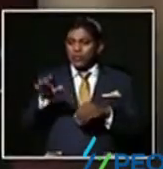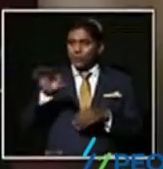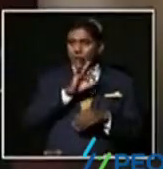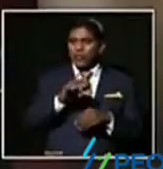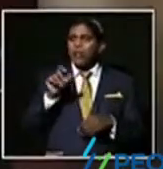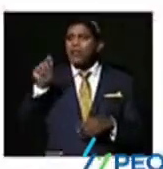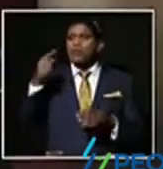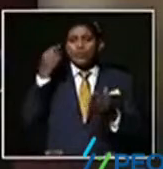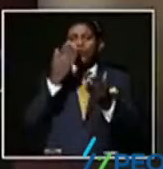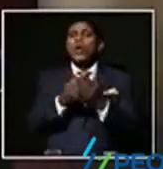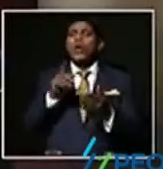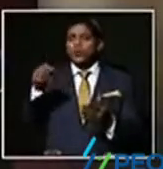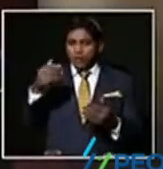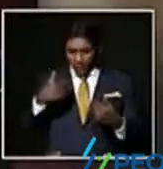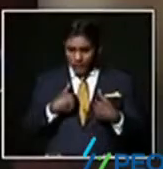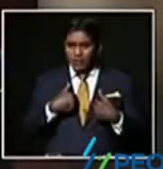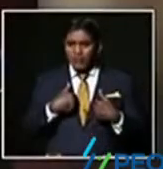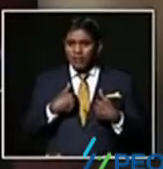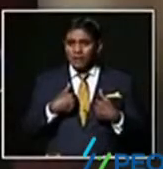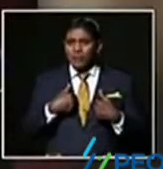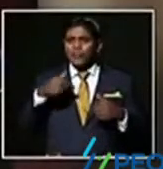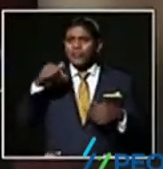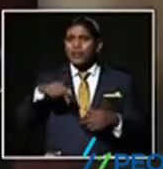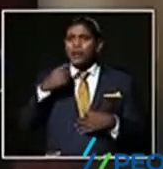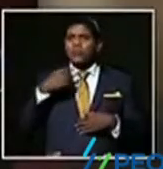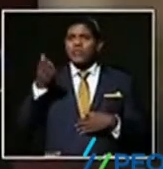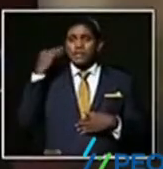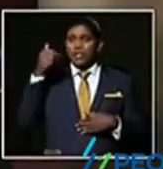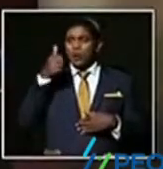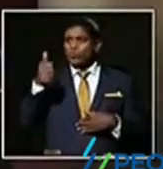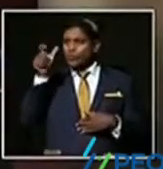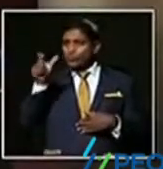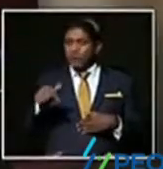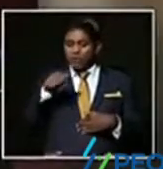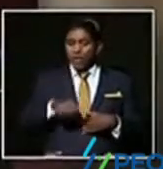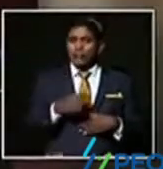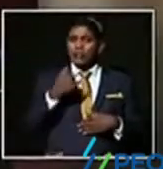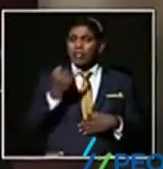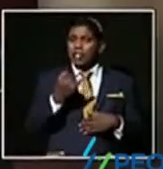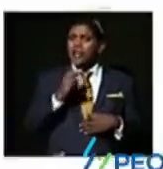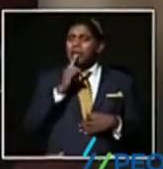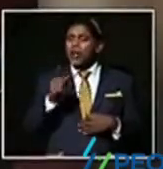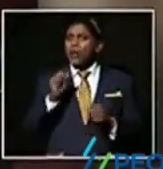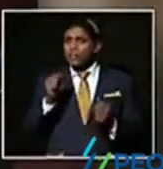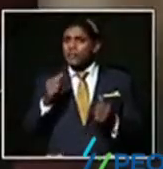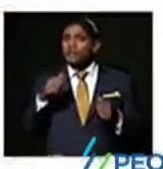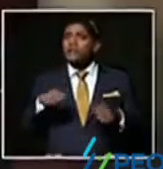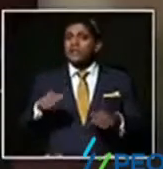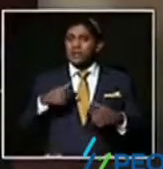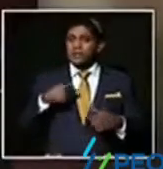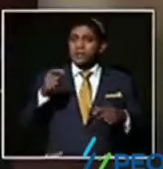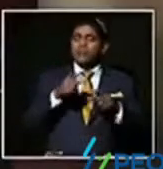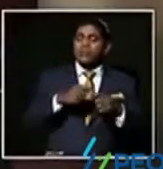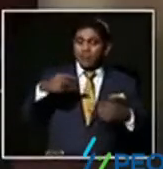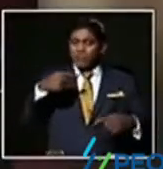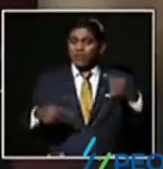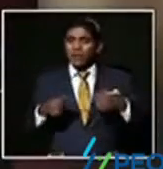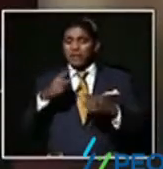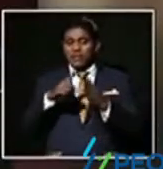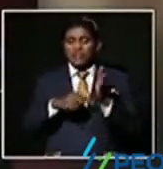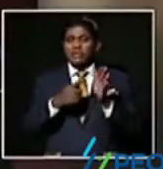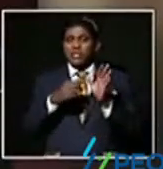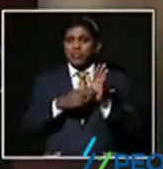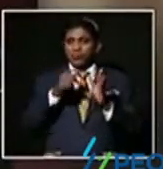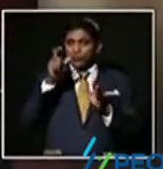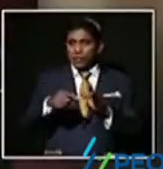යෝජනා කරේ? අපිද? දැන් කොහොමද එදා හොඳ වුණු පුද්ගලයා අද නරක වෙන්නේ? මේ සභාවේ විවාදයට ජනක රත්නායකට සහ